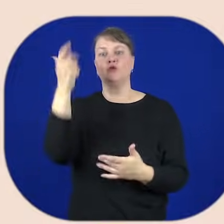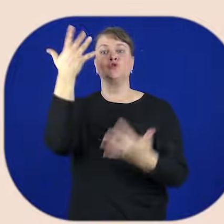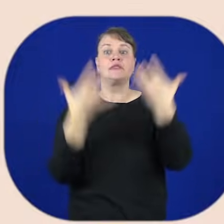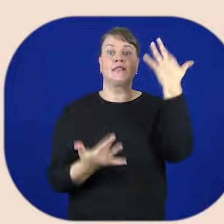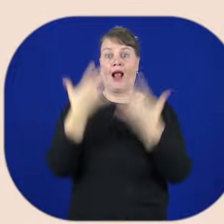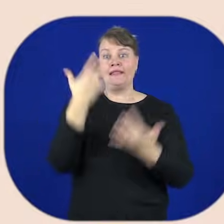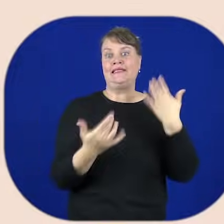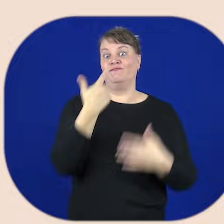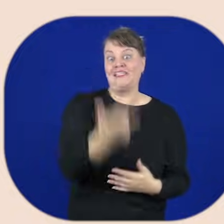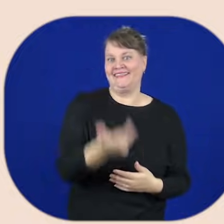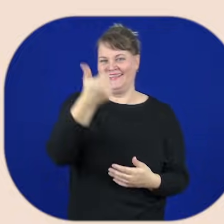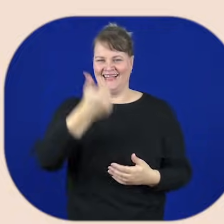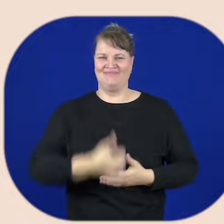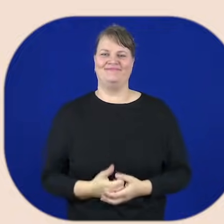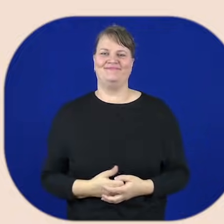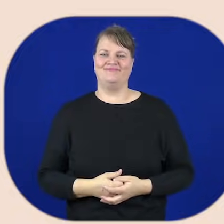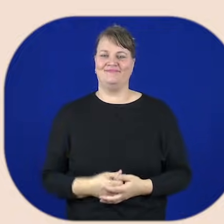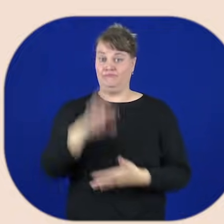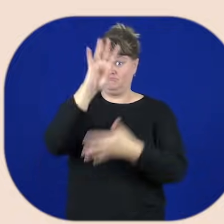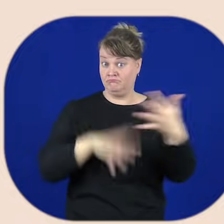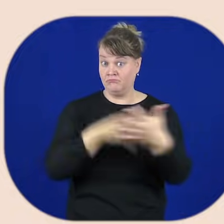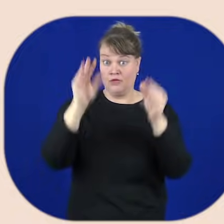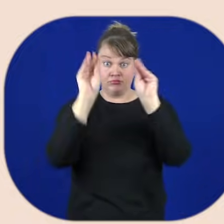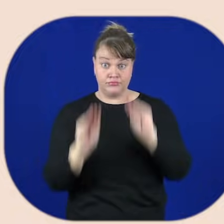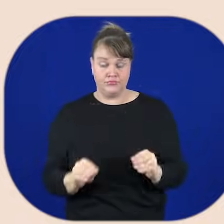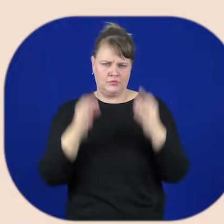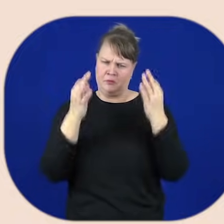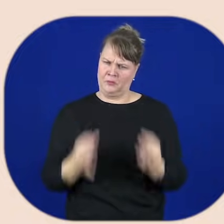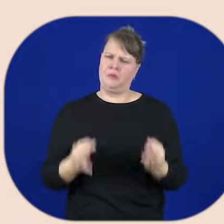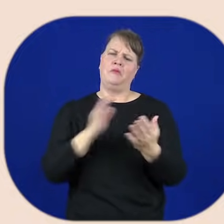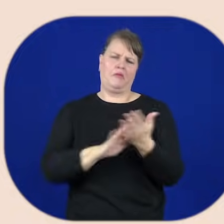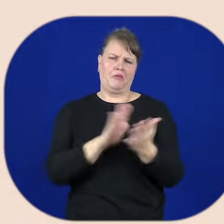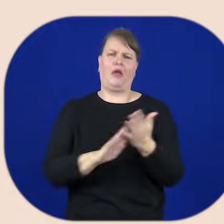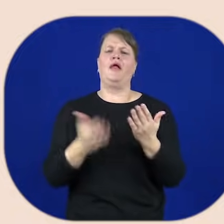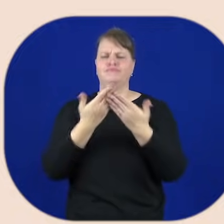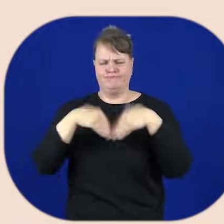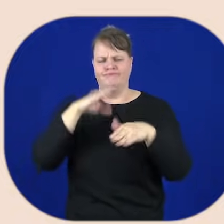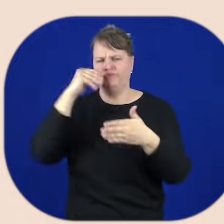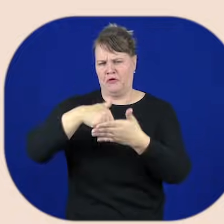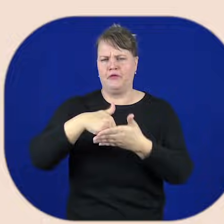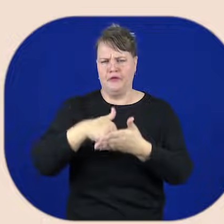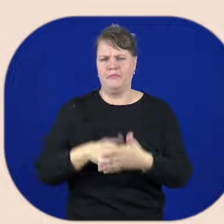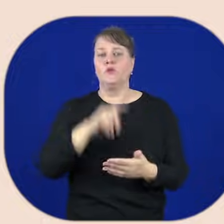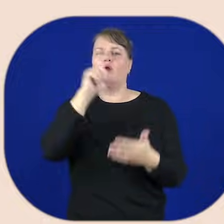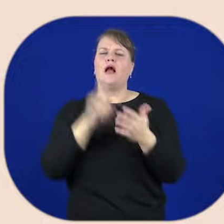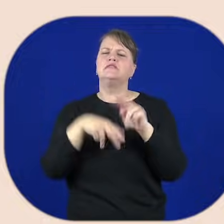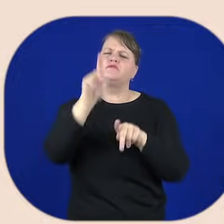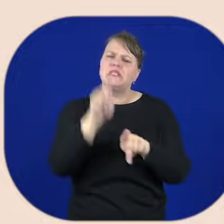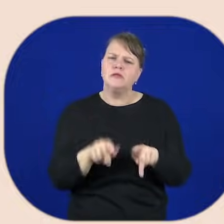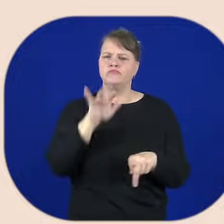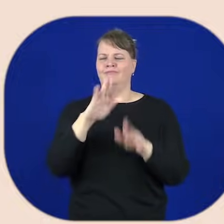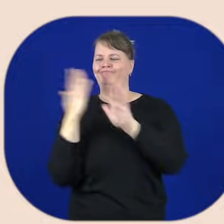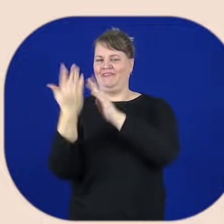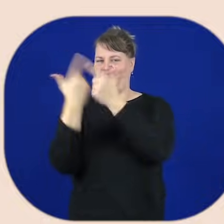online.sčítání.cz nebo v mobilní aplikaci Sčítání 2021. Vyplnění formuláře je bezpečné, rychlé a velmi jednoduché.